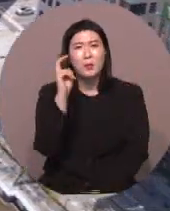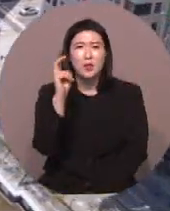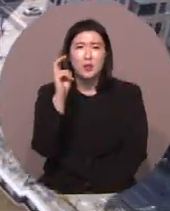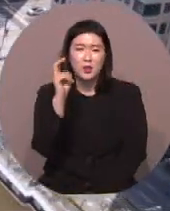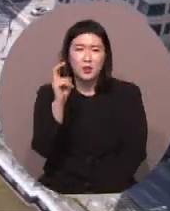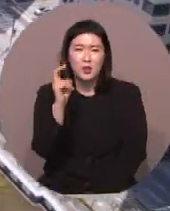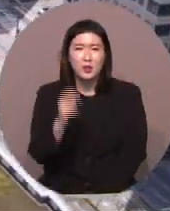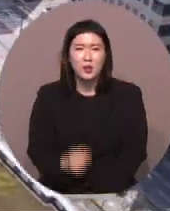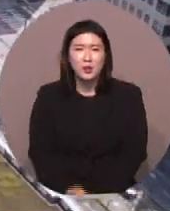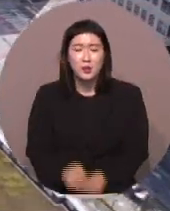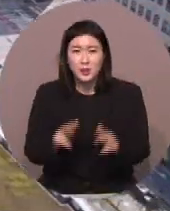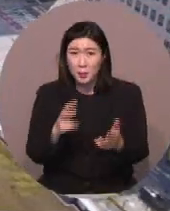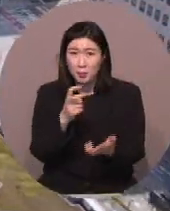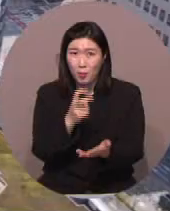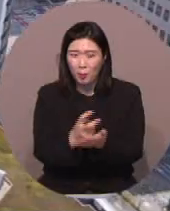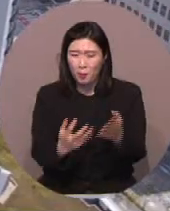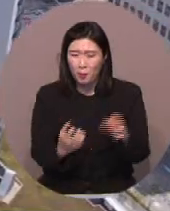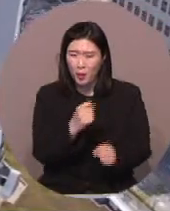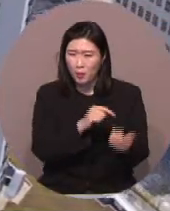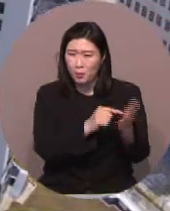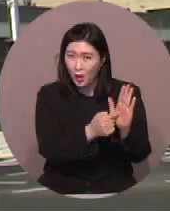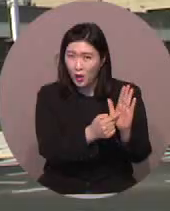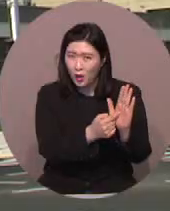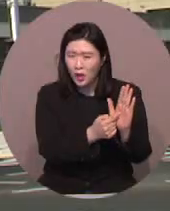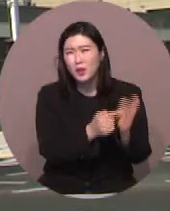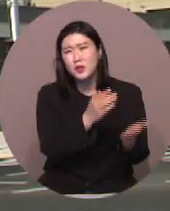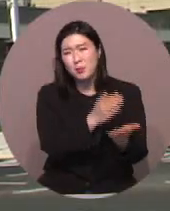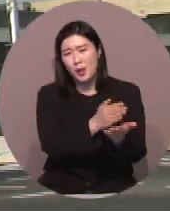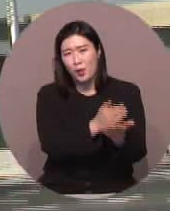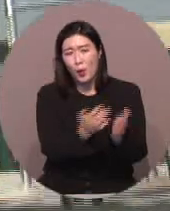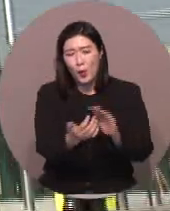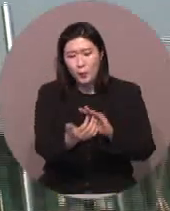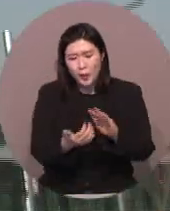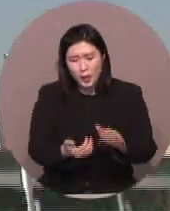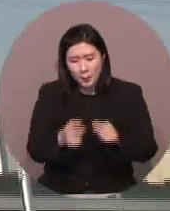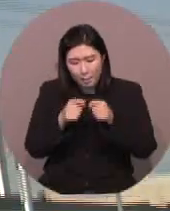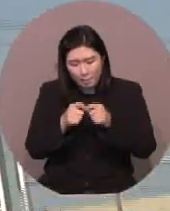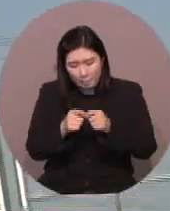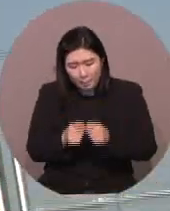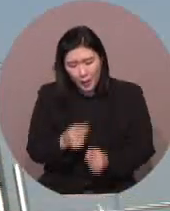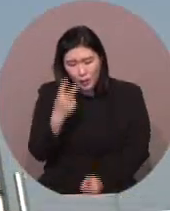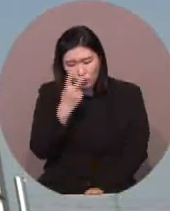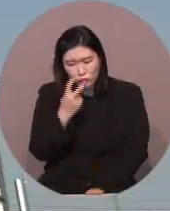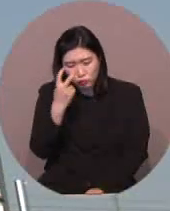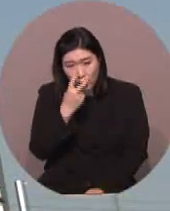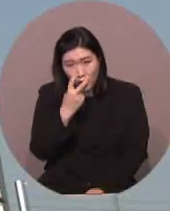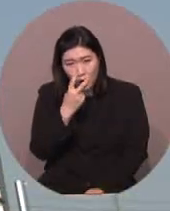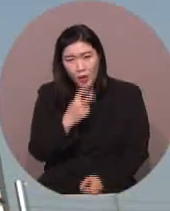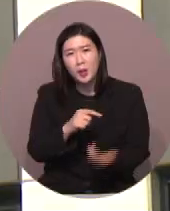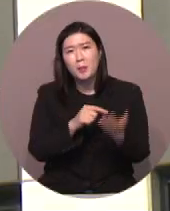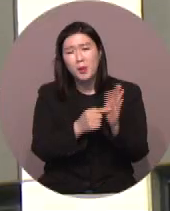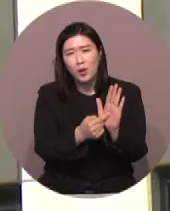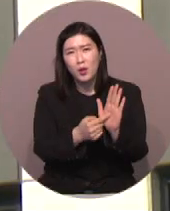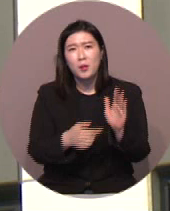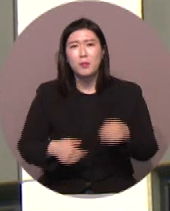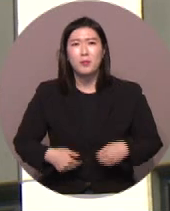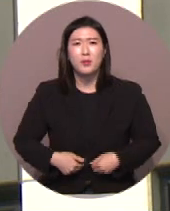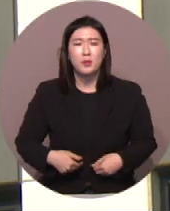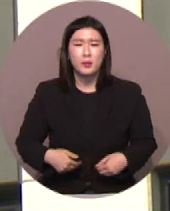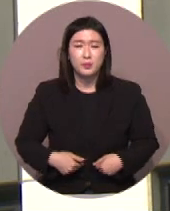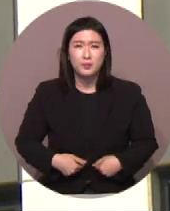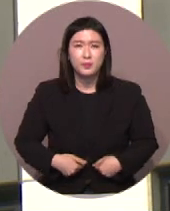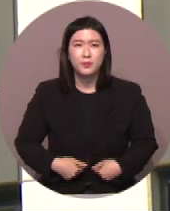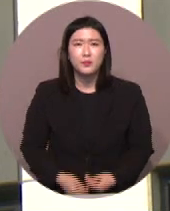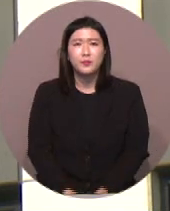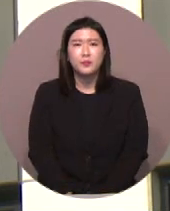가운데 무조건적인 부동산 규제 강화나 완화는 시장에 큰 혼란을 일으킬 수 있는 만큼